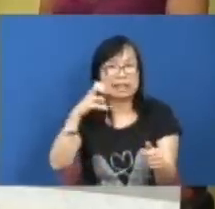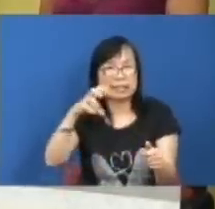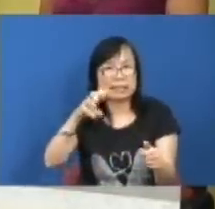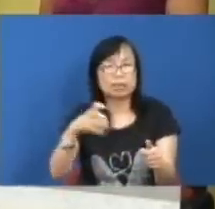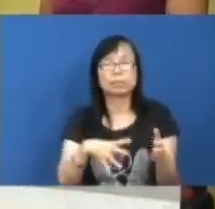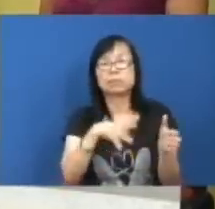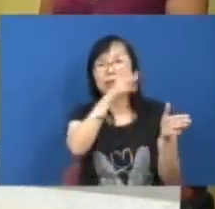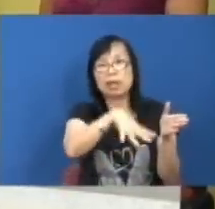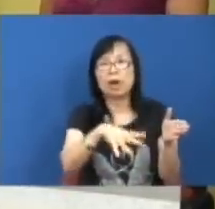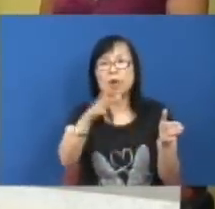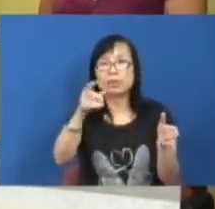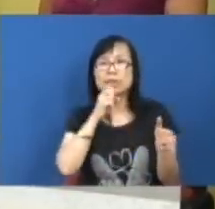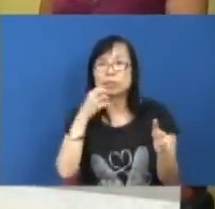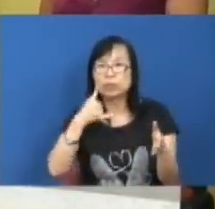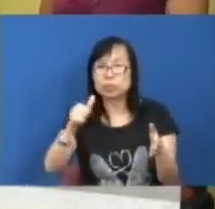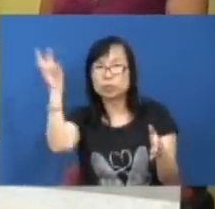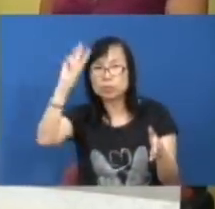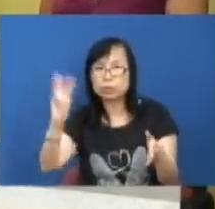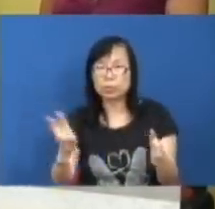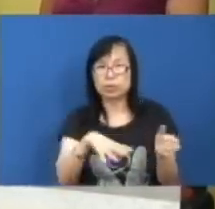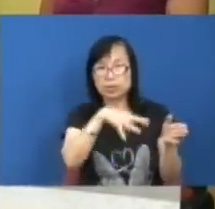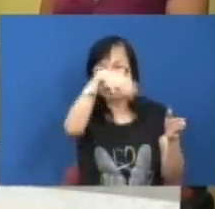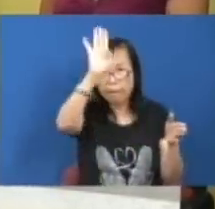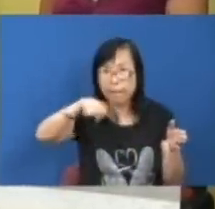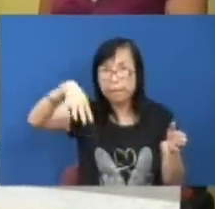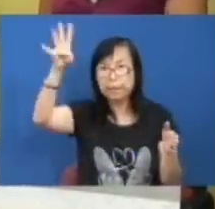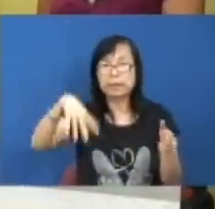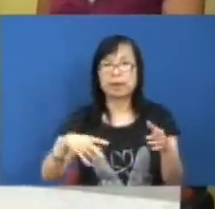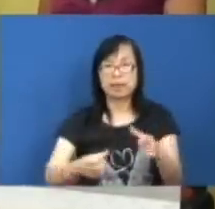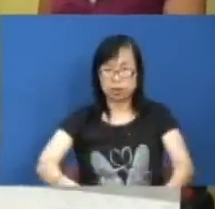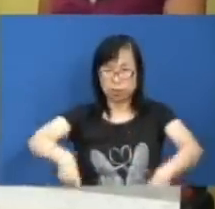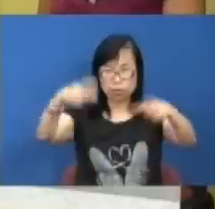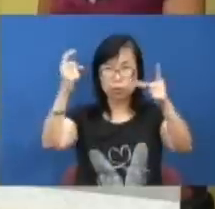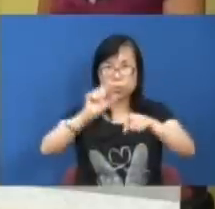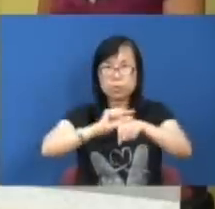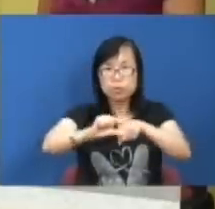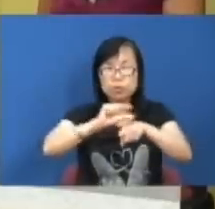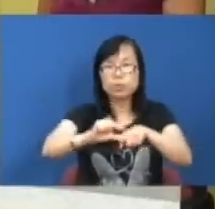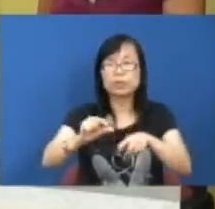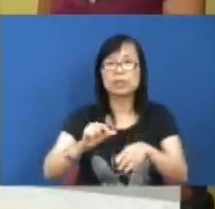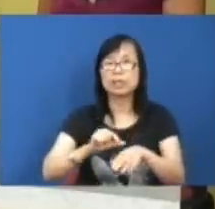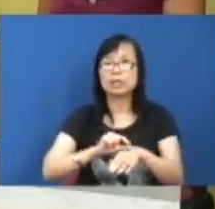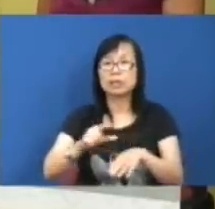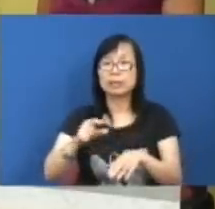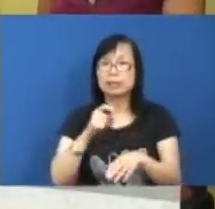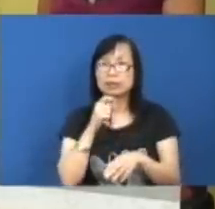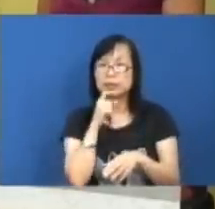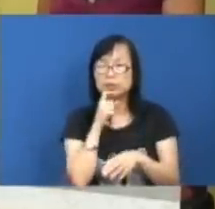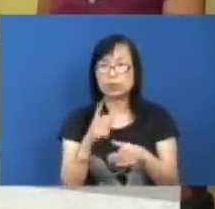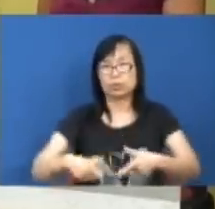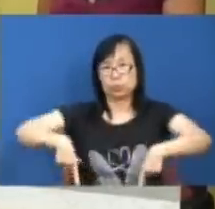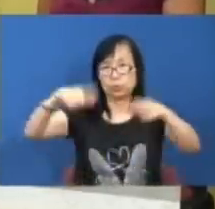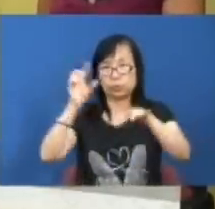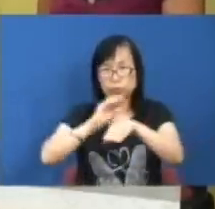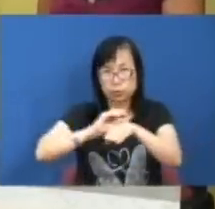我哋咧已經出咗全水性嘅一個防鏽底漆。我哋個樹脂名稱叫環氧樹脂。咁啊特別呢個樹脂咧